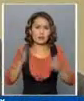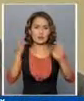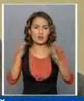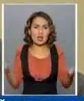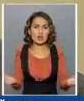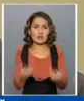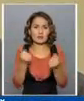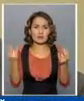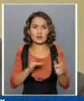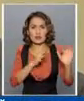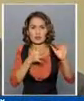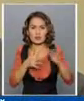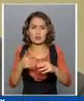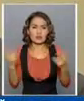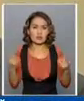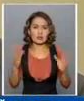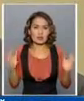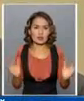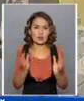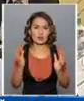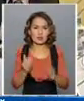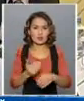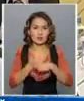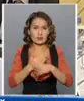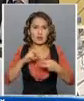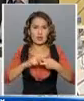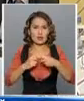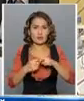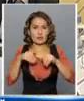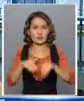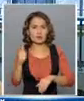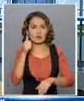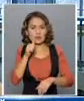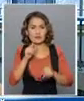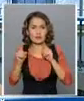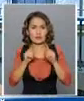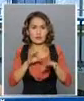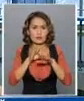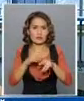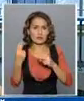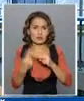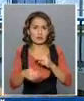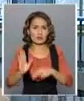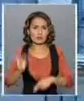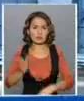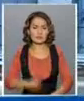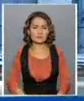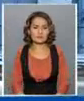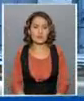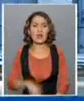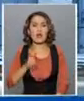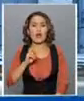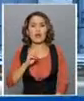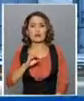шығармаса Каспийдің келешегіне де қауіп төнеді. Жиын жұмысы ертең қорытындыланады. Солтүстік Каспий жағдайын